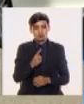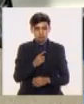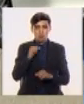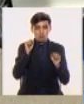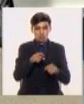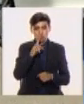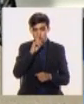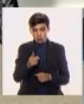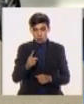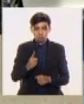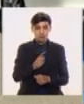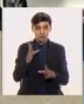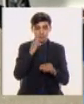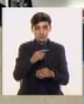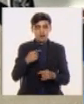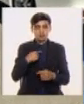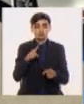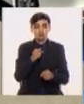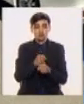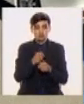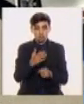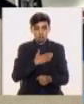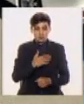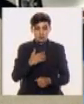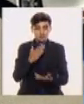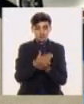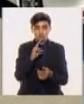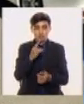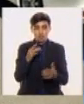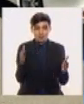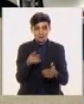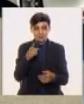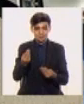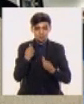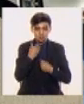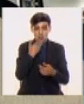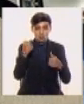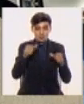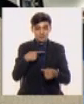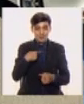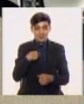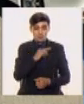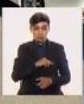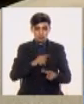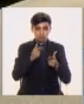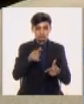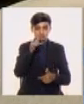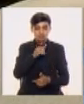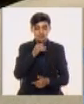месяц, и год могут подождать. А нам что делать? У меня ребенок маленький, я из-за того, что вы мне не выдаете права, я не могу устроиться на